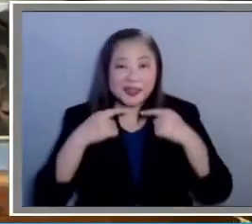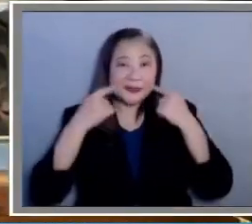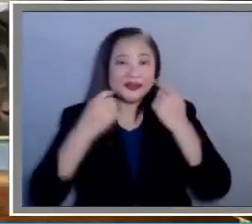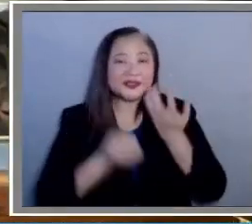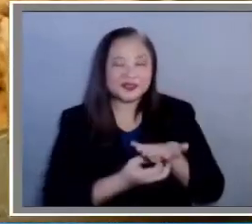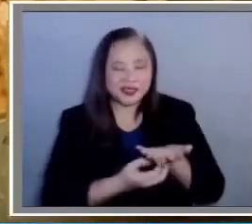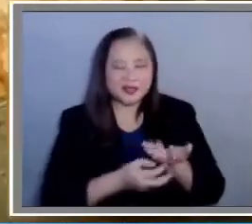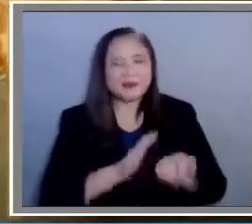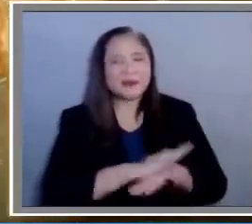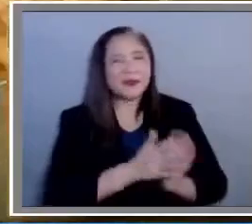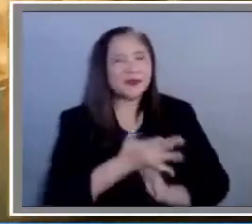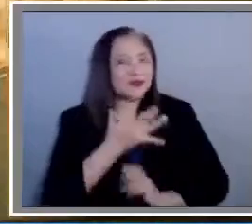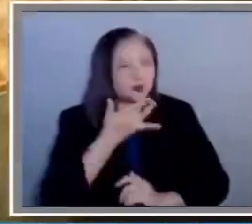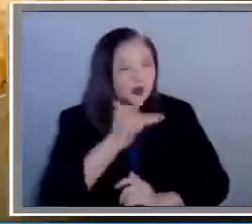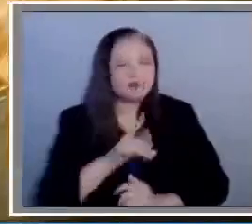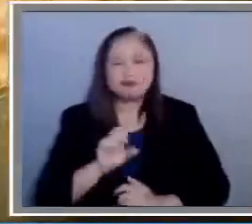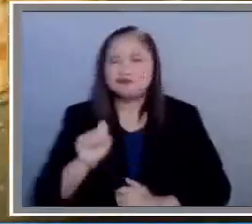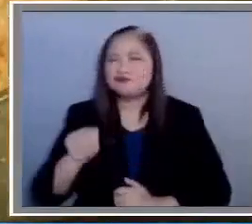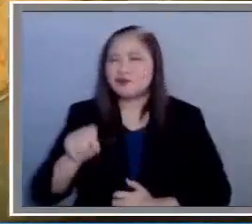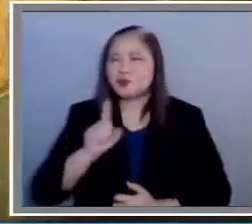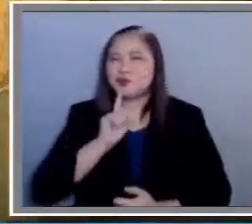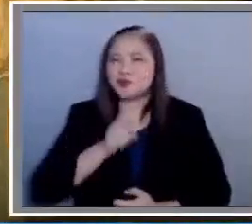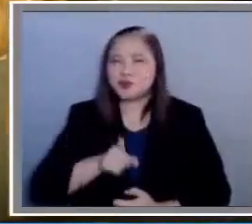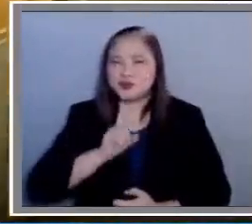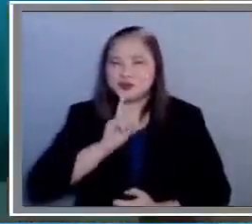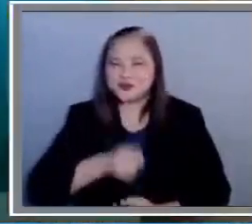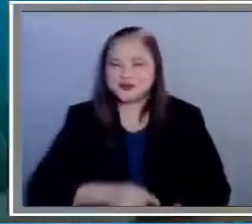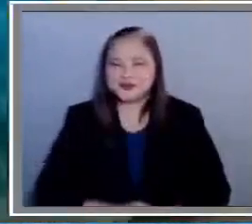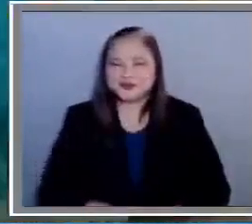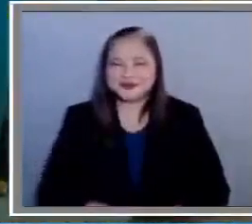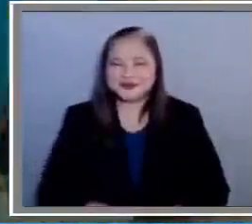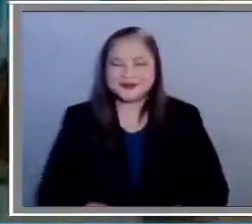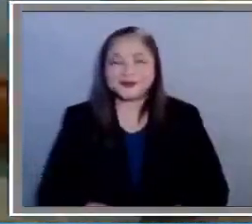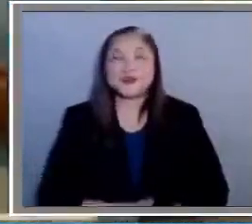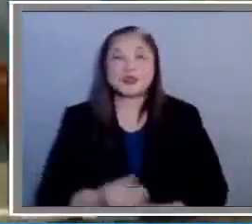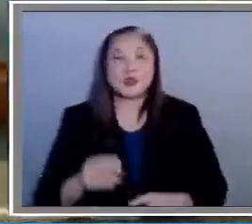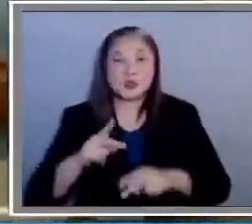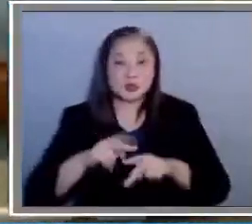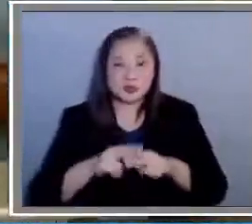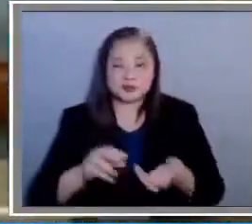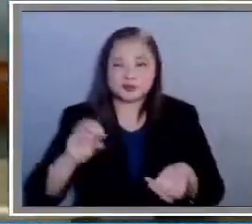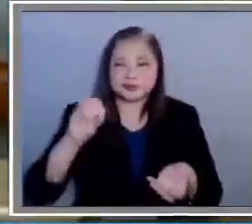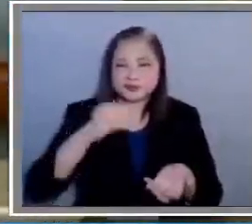Totoo ngayon. Bigyan ko lang ng salt.